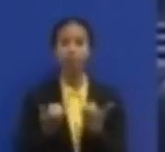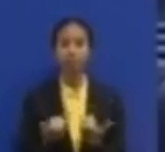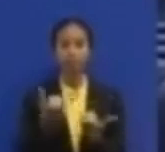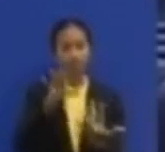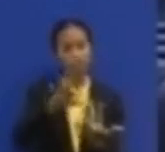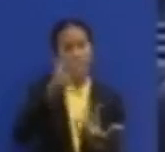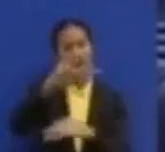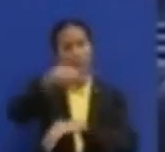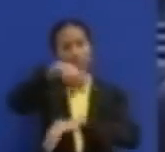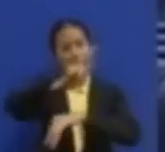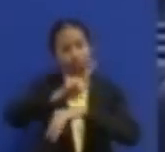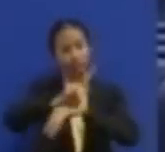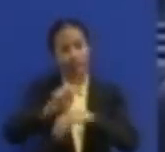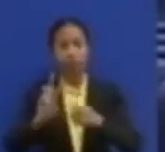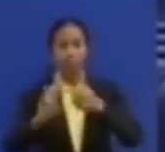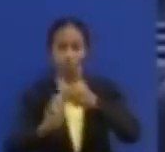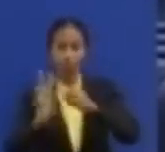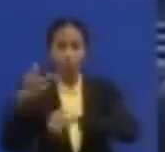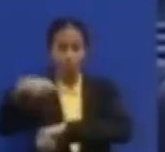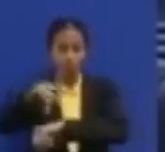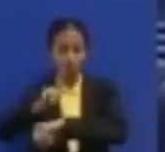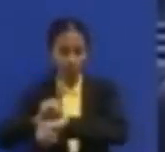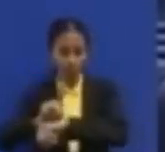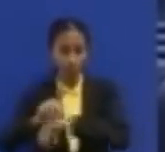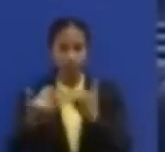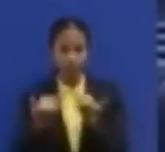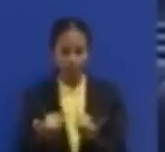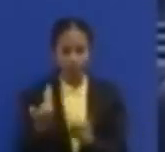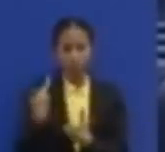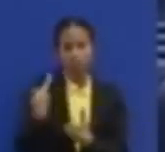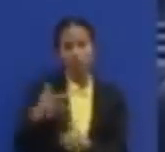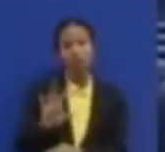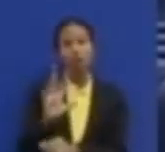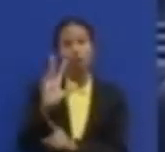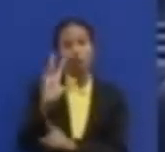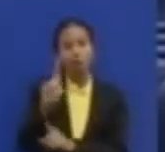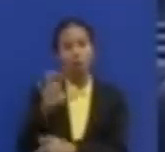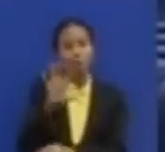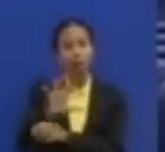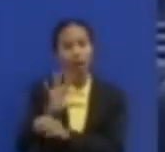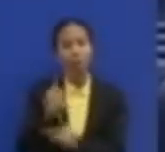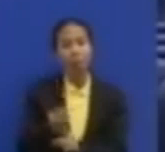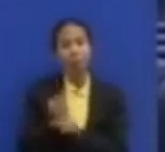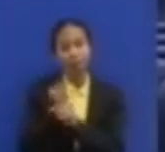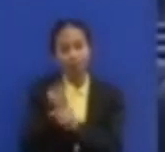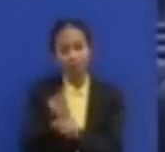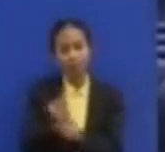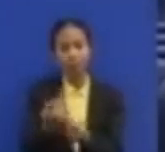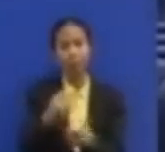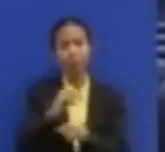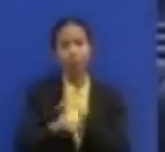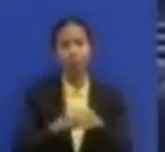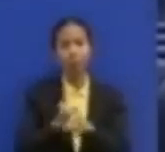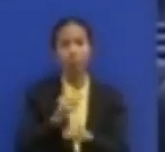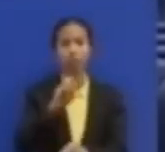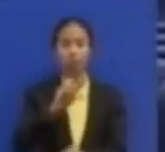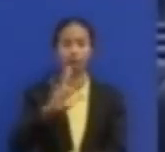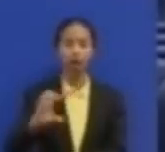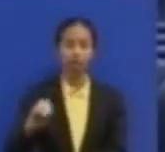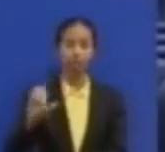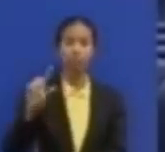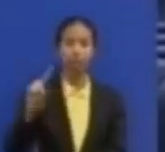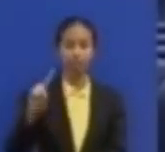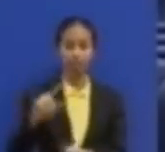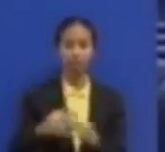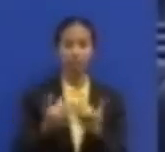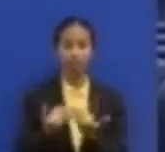องประธานสภาผู้แทนราษฎรนะคะก็ยึดข้อบังคับการประชุมของทางสภาผู้แทนราษฎรปี2551ค่ะถ้าหาก